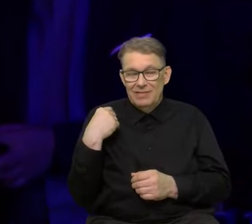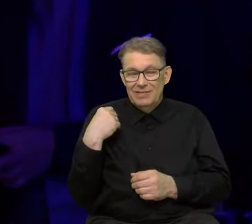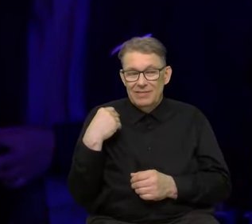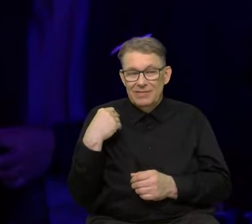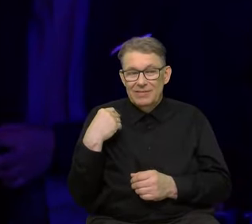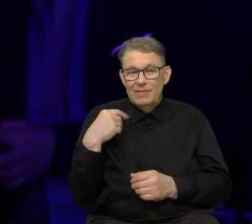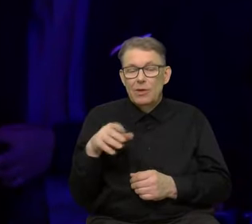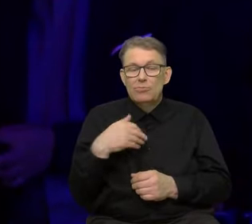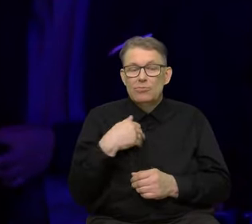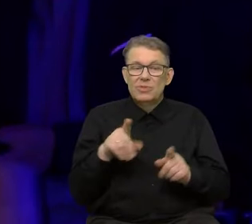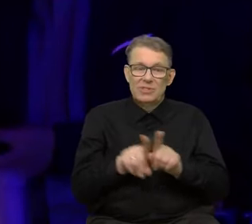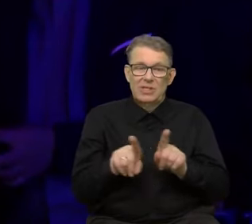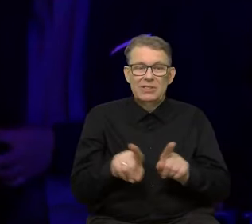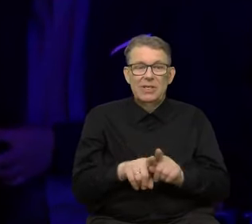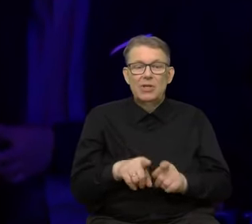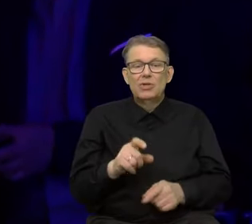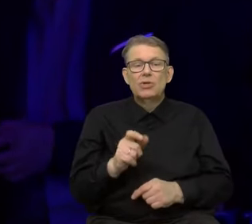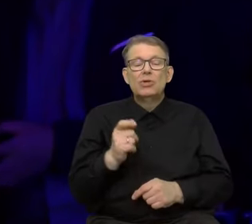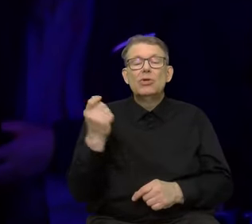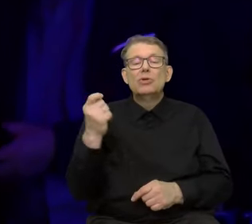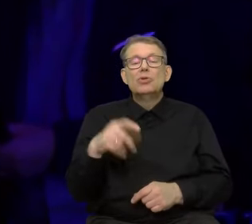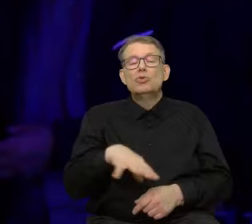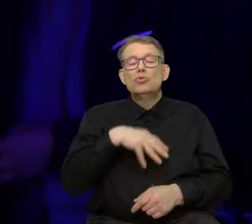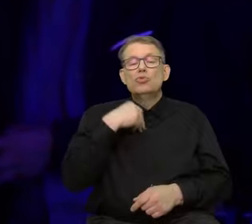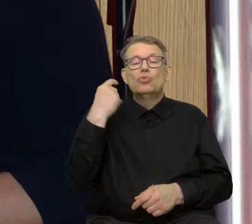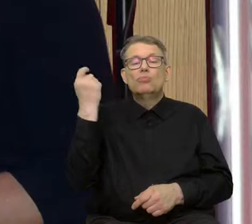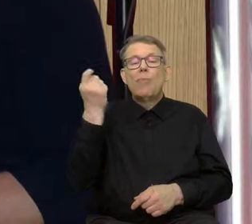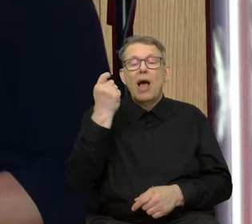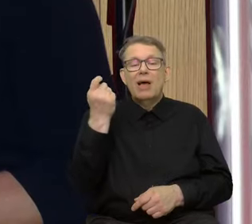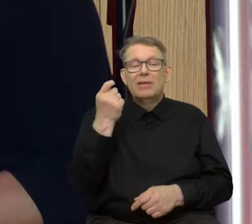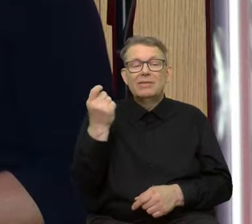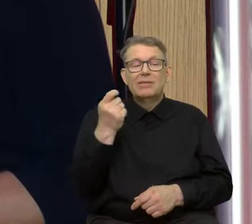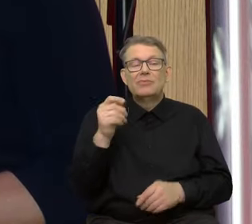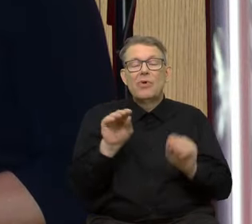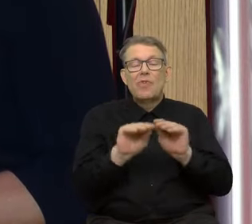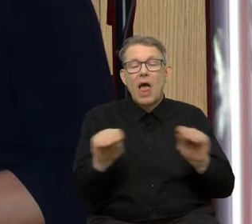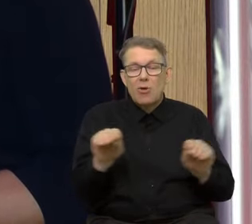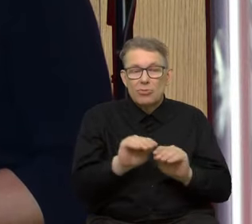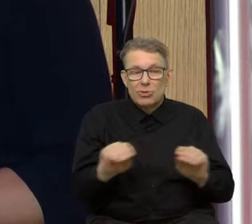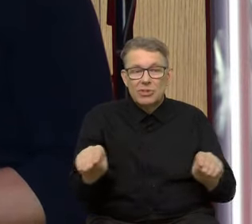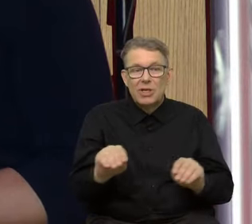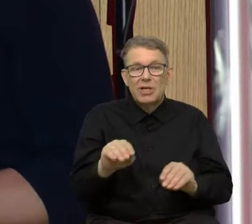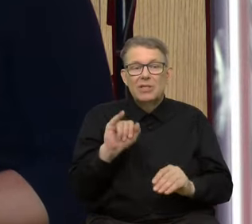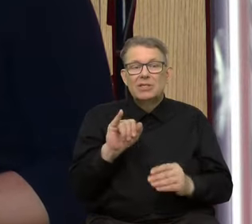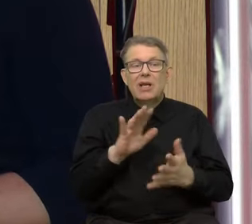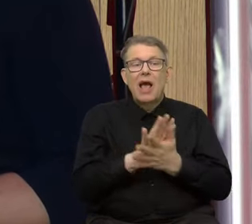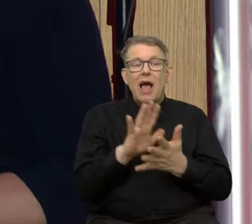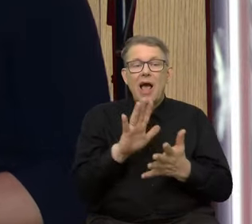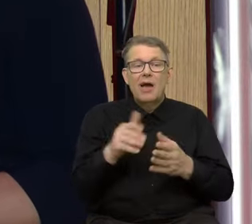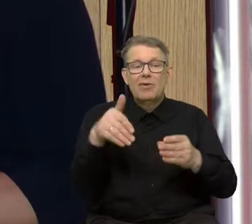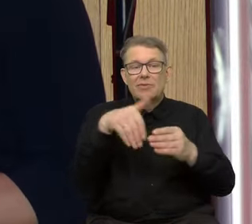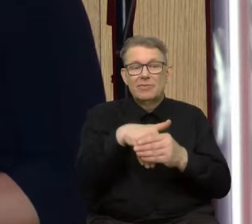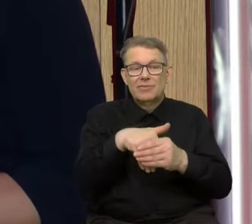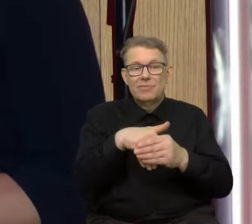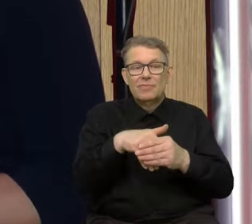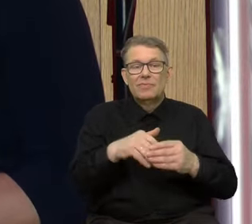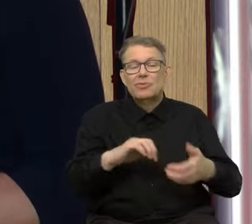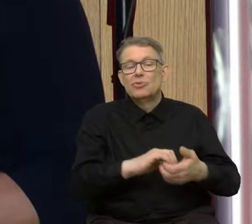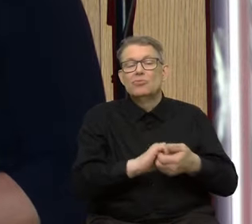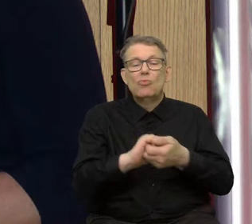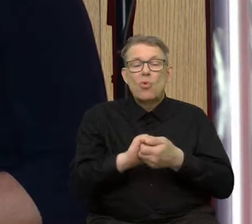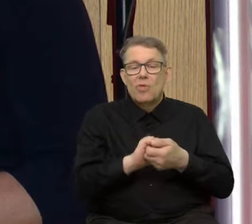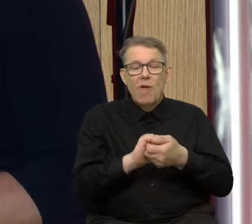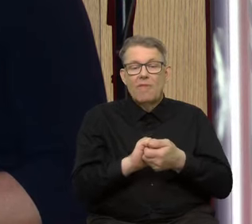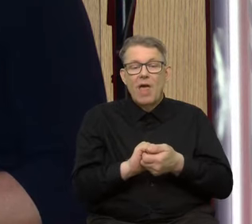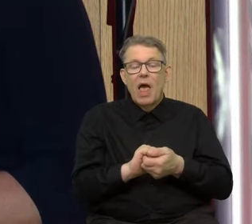korzystając z duszpasterstwa nauczycieli i formacji we wspólnocie rodzin nazaretańskich.